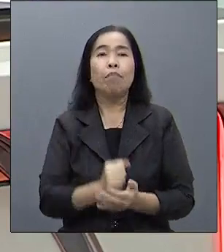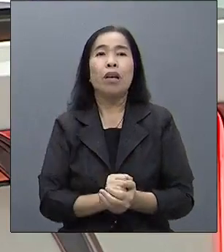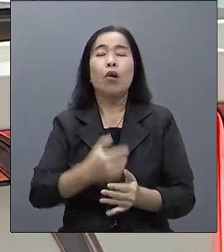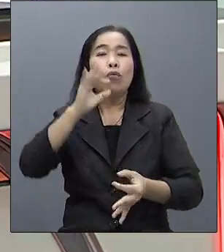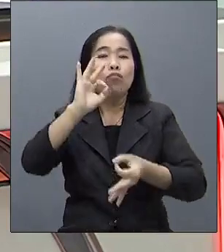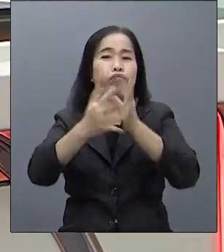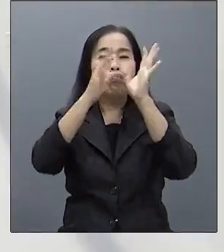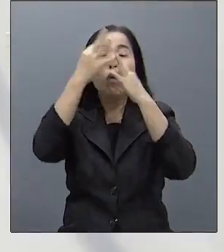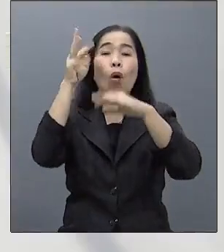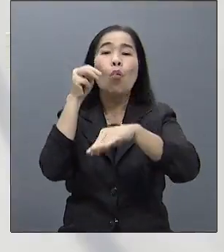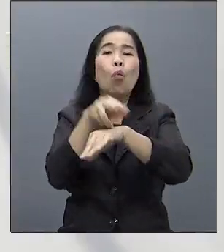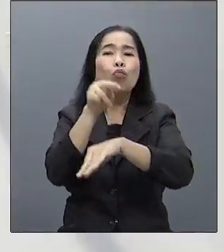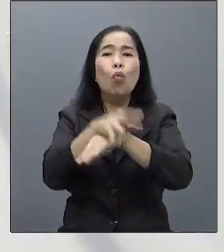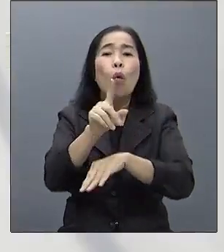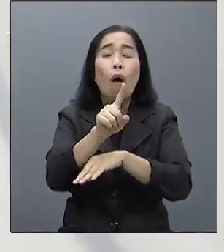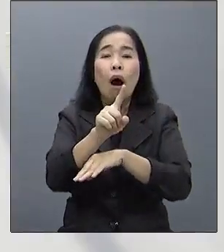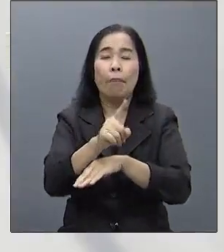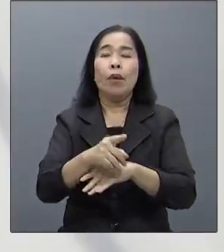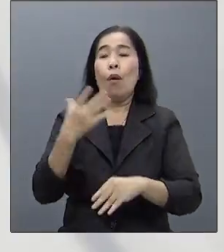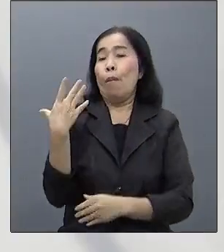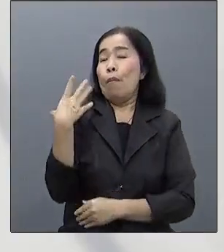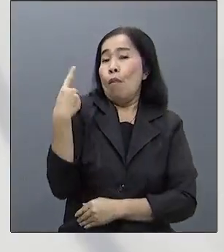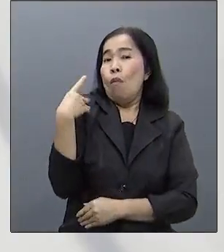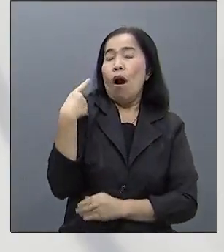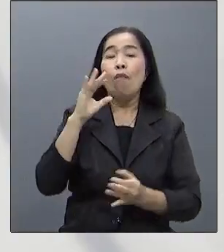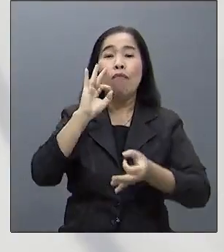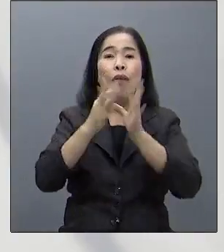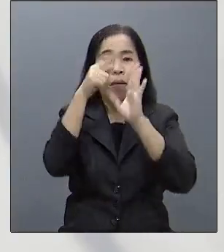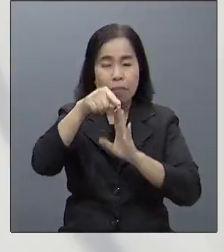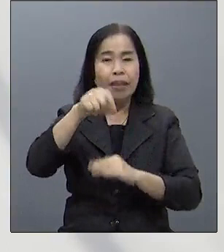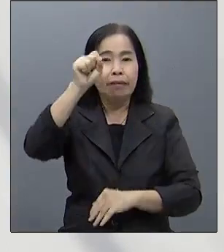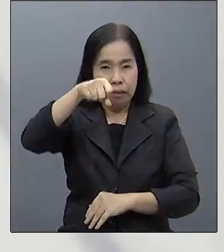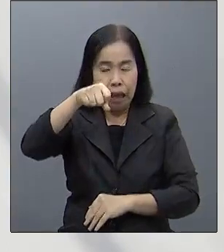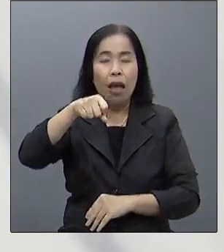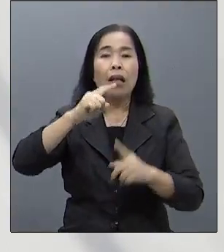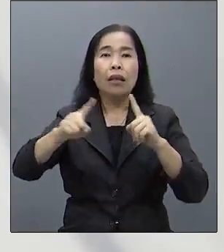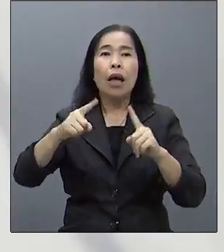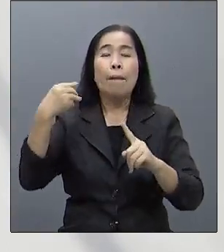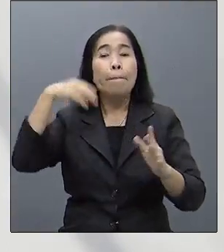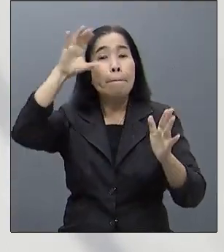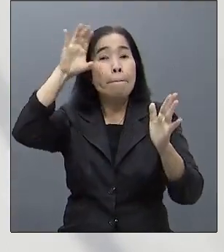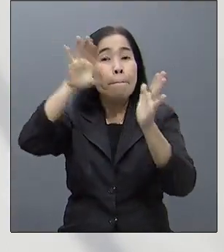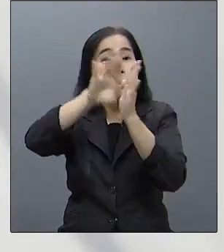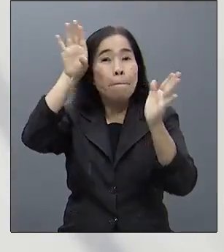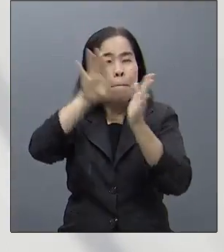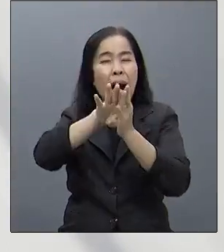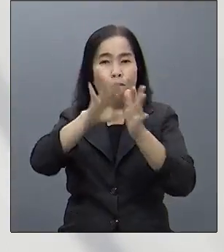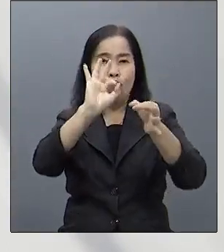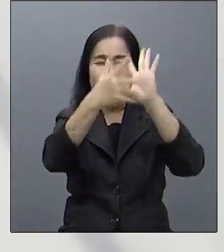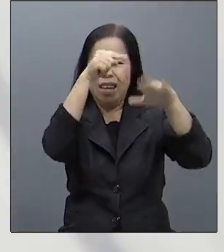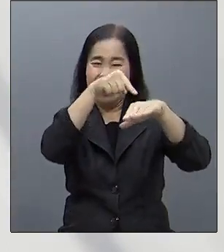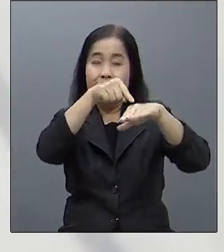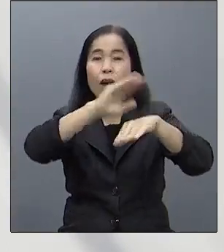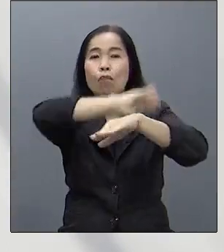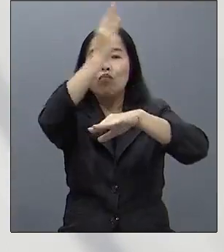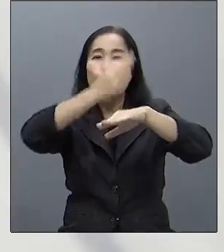ครนายกนะคะช่วงบ่ายๆเมื่อวานนี้เนี่ยเพจที่นี่นครนายกเริ่มโพสต์ภาพไฟค่ะบอกว่าน่าจะเกิดขึ้นที่บริเว